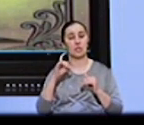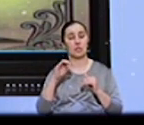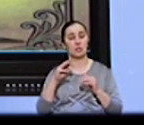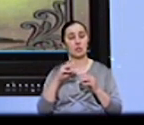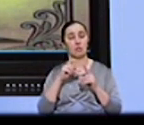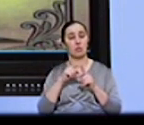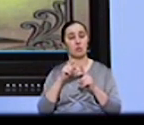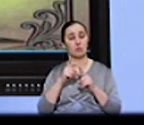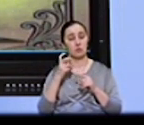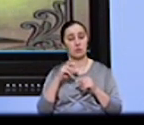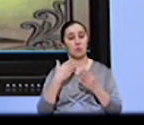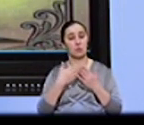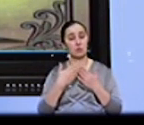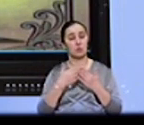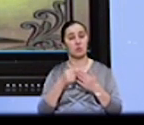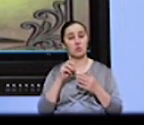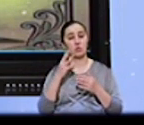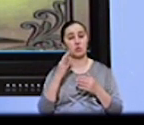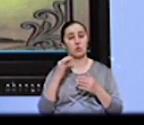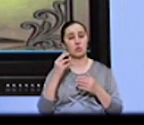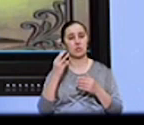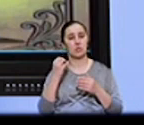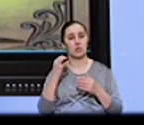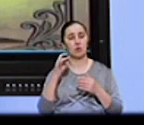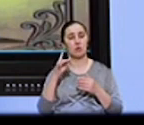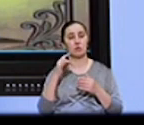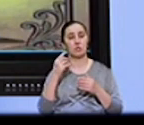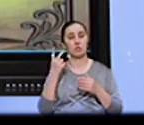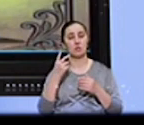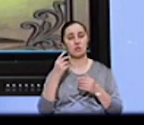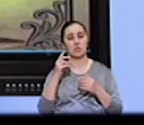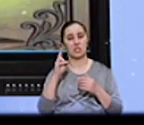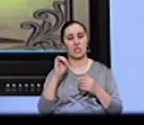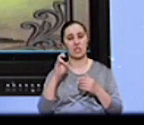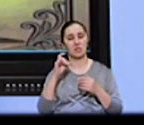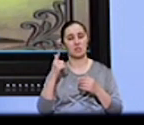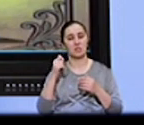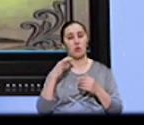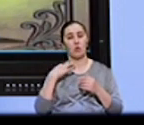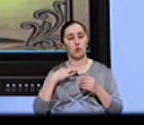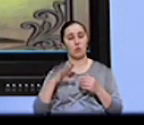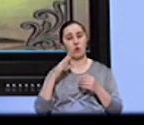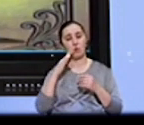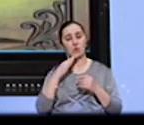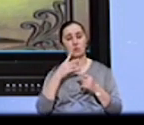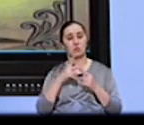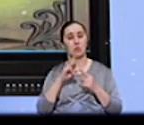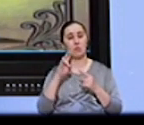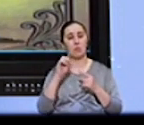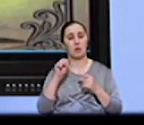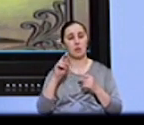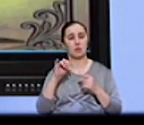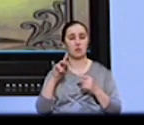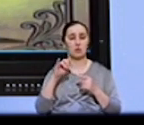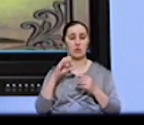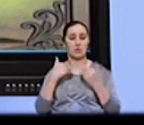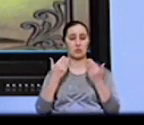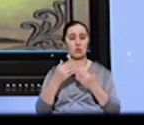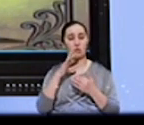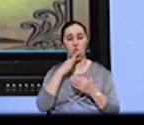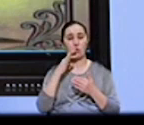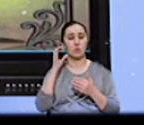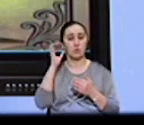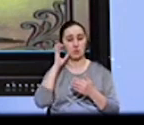ma'nosida kelgan. Misol uchun, Shodiyor kenja o'g'il emasmi? Otasining bu taqlid pand nasihatlarini